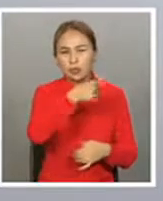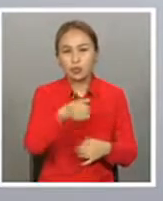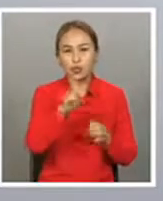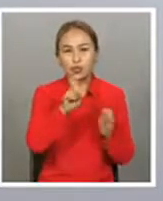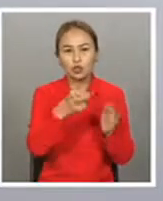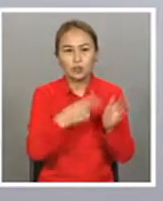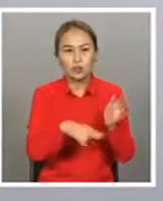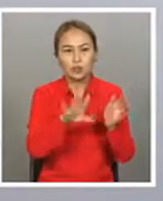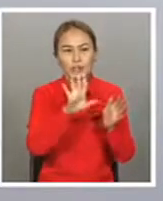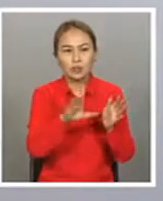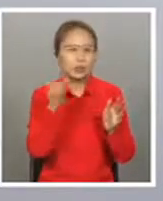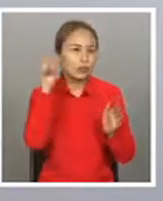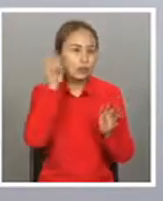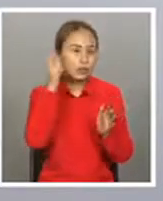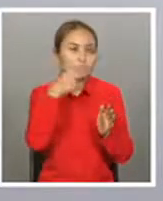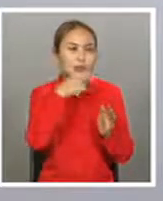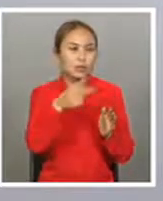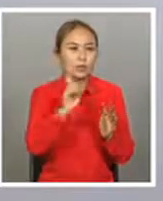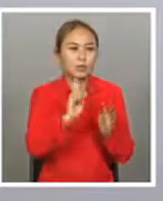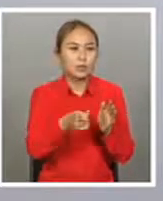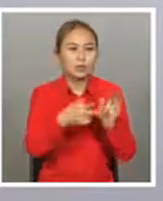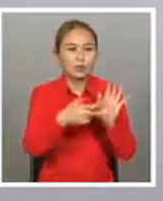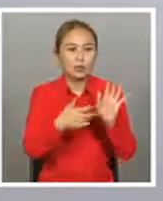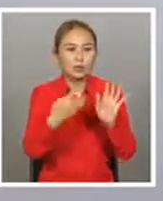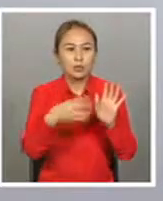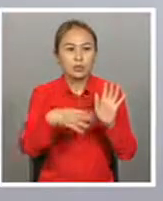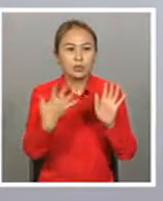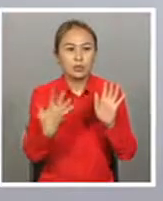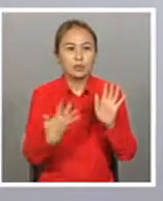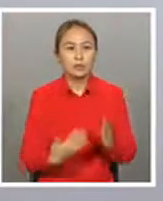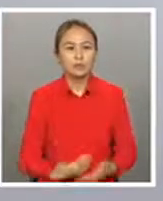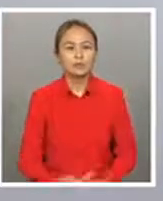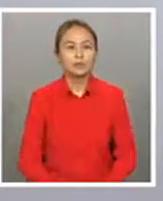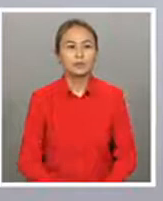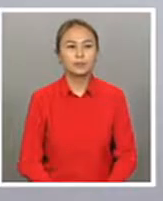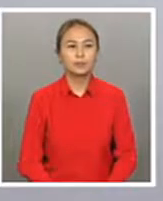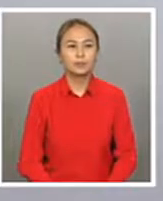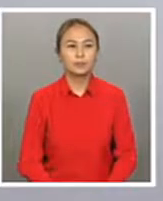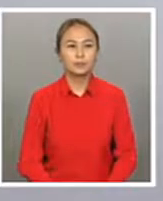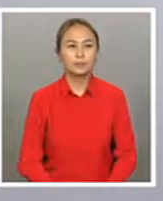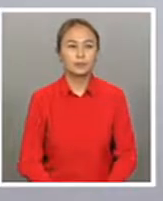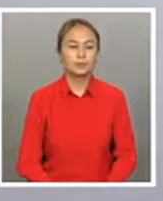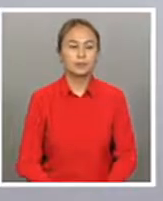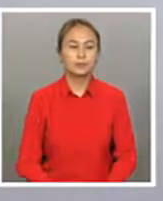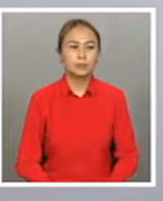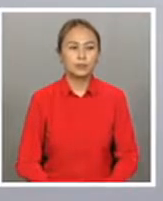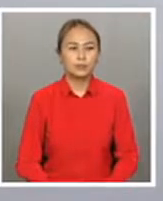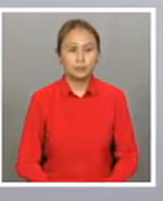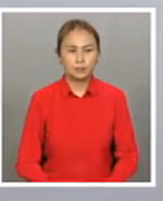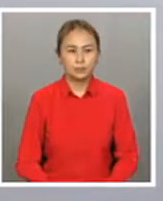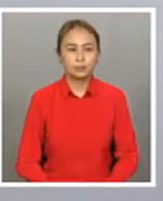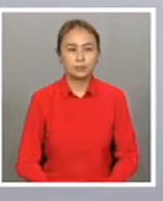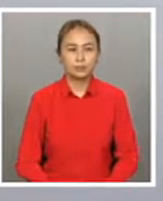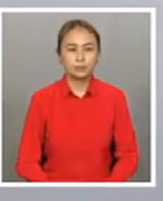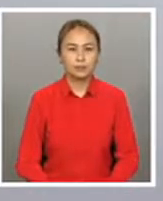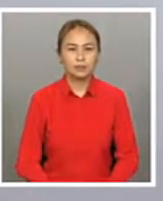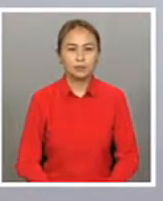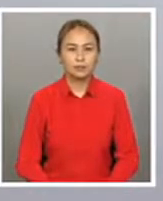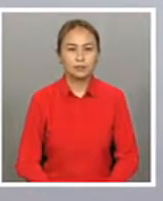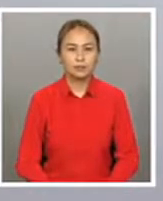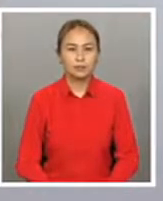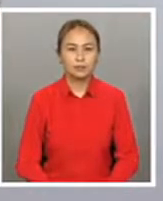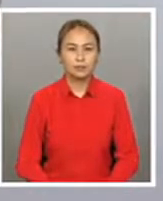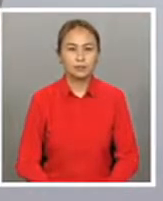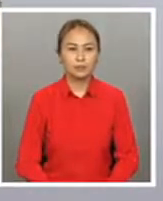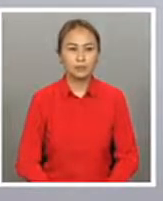биыл Абай атамызға 175 жыл болса, онда 2020-дан 175-ті азайтсақ,